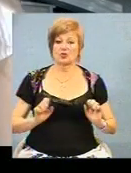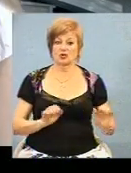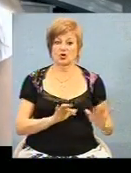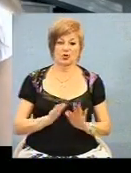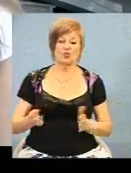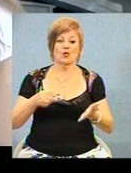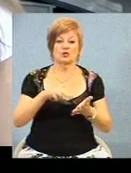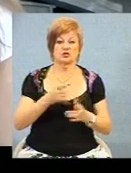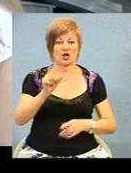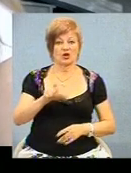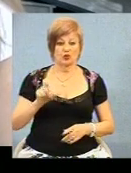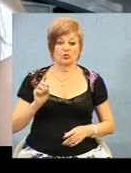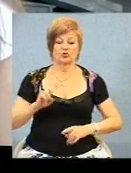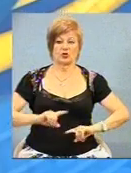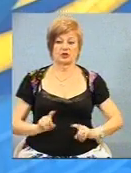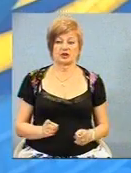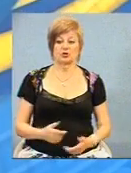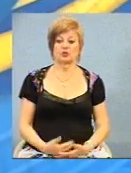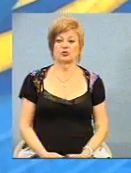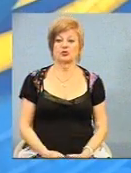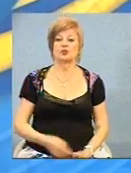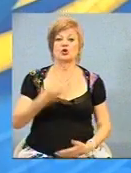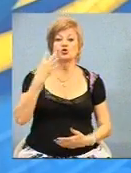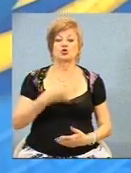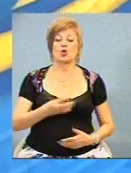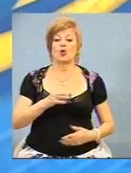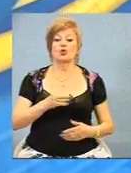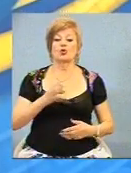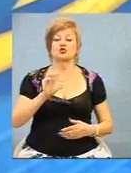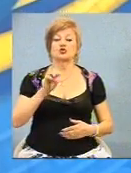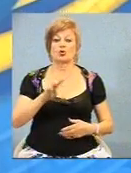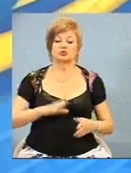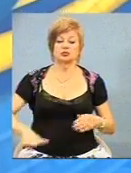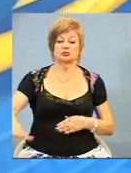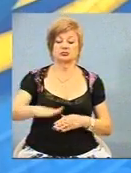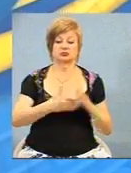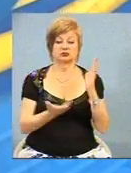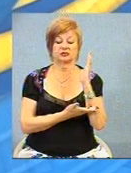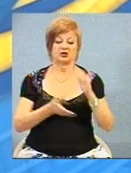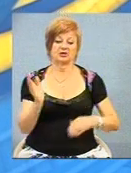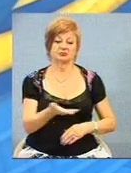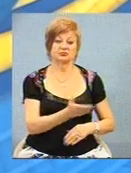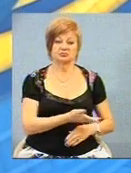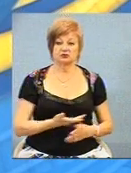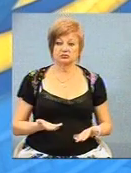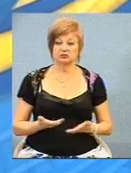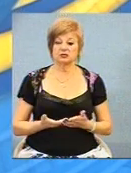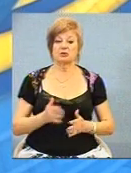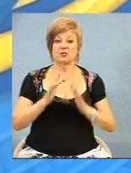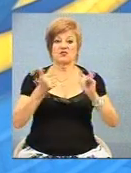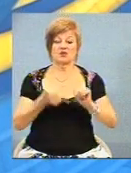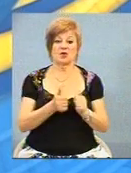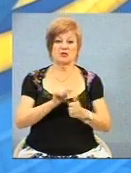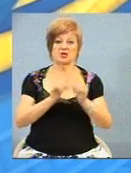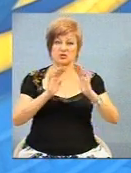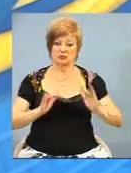по встановленню осіб та їх затриманню. 40 соток зелених насаджень пішли під ніж. Замість ялинок та акацій на території соснового